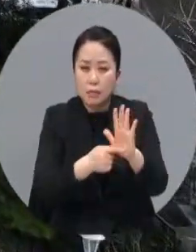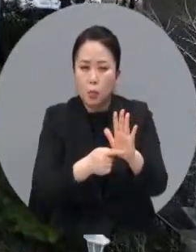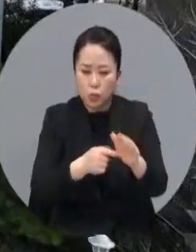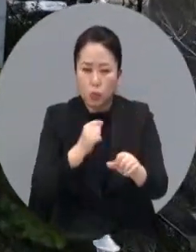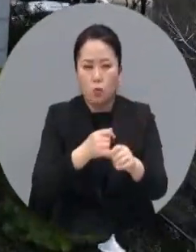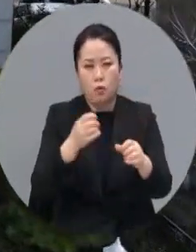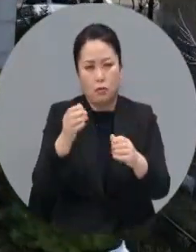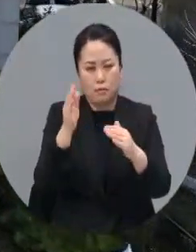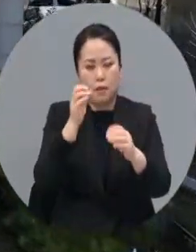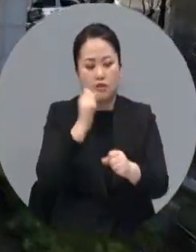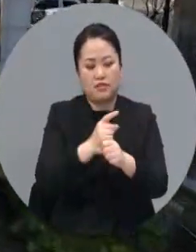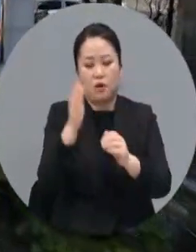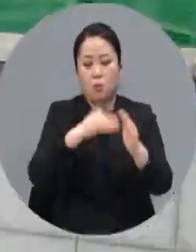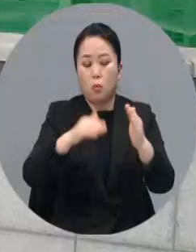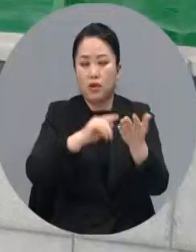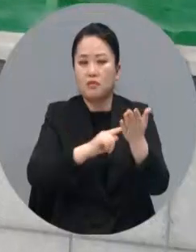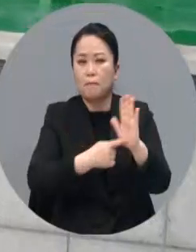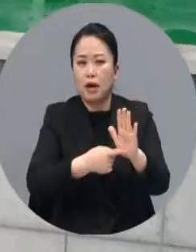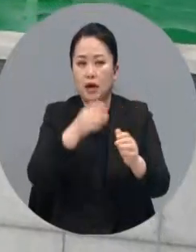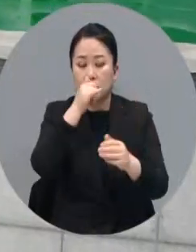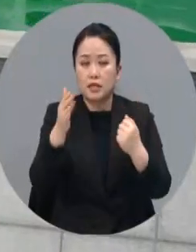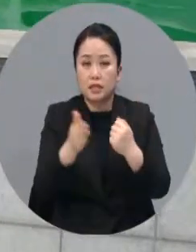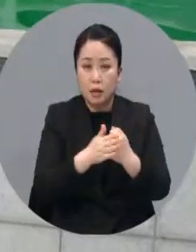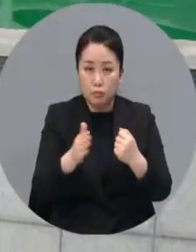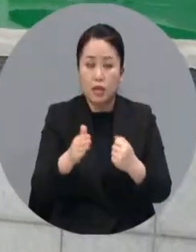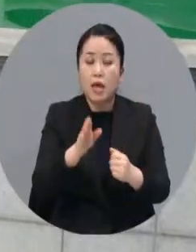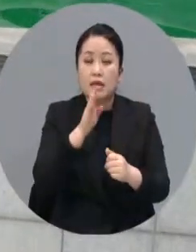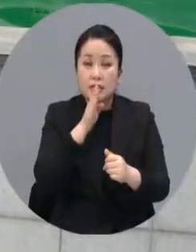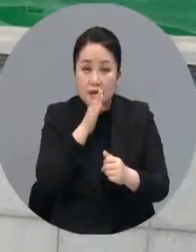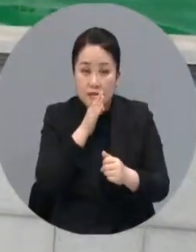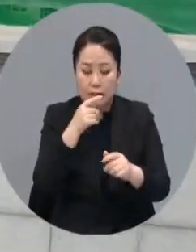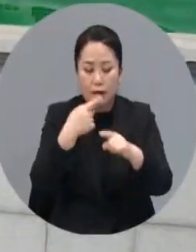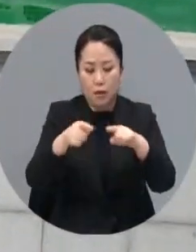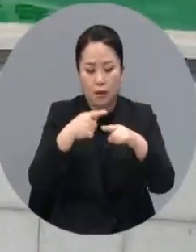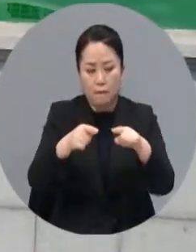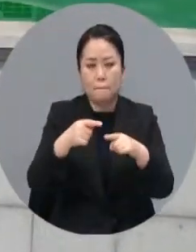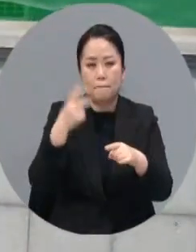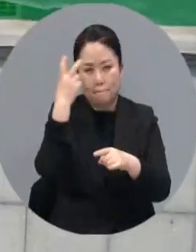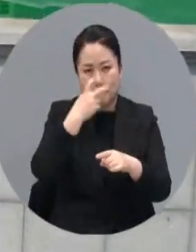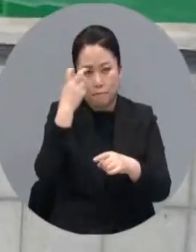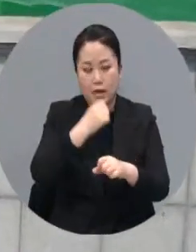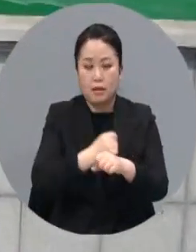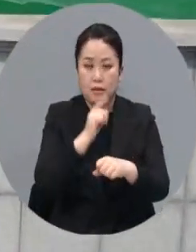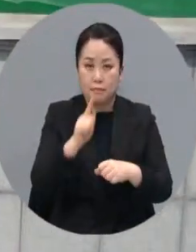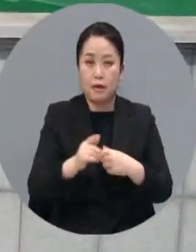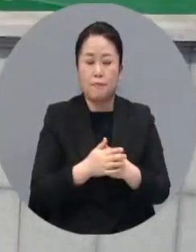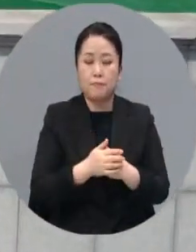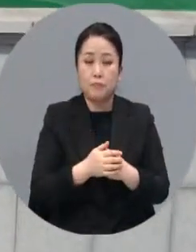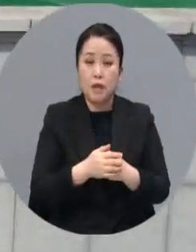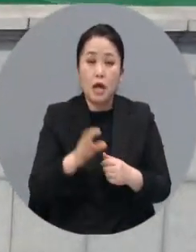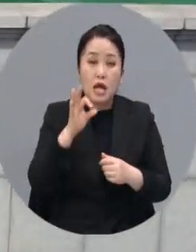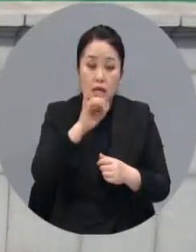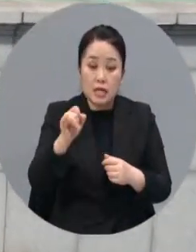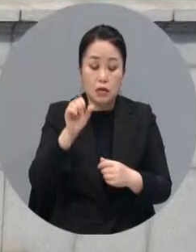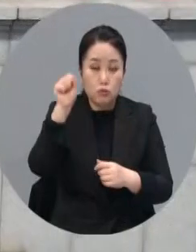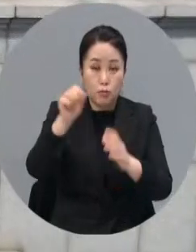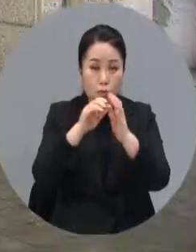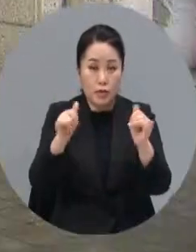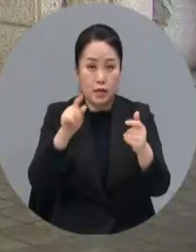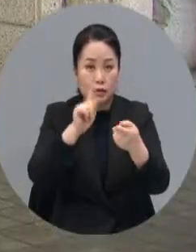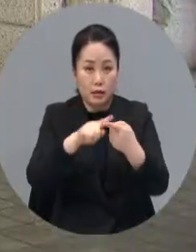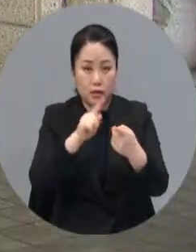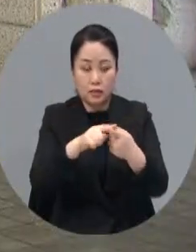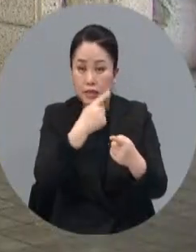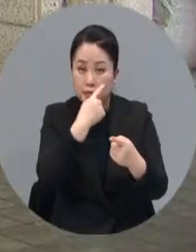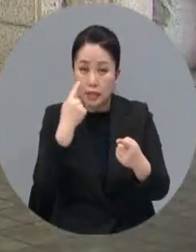만큼 사실관계를 파악하며 조사하겠다고 밝혔습니다. 이 후보에 대해서는 증거와 관계자 진술 등에